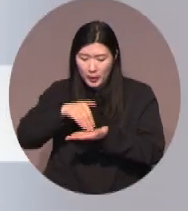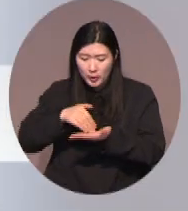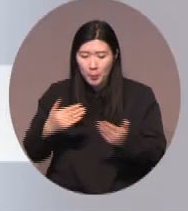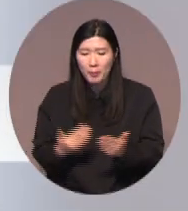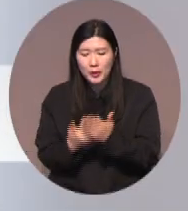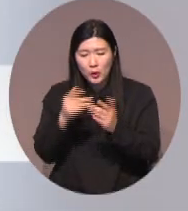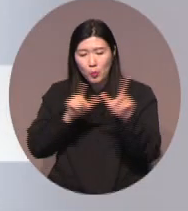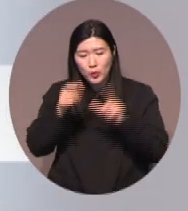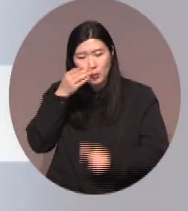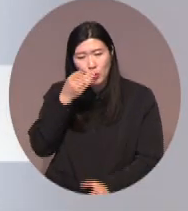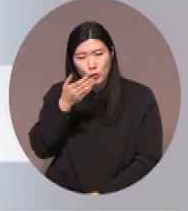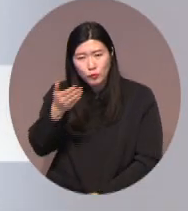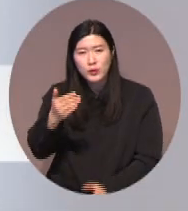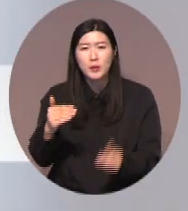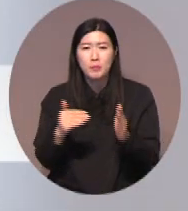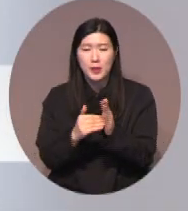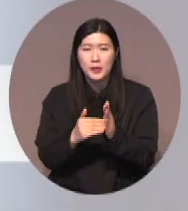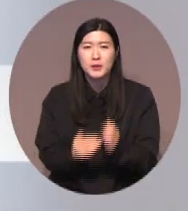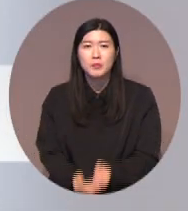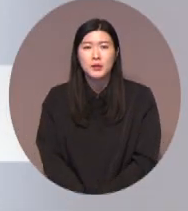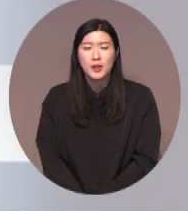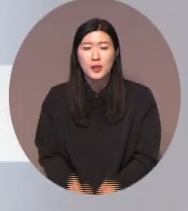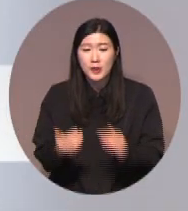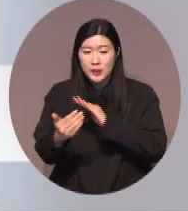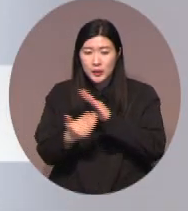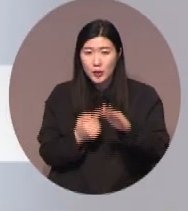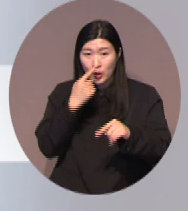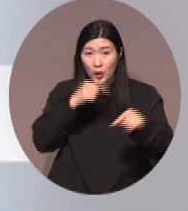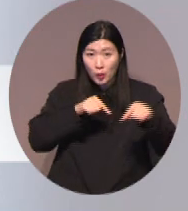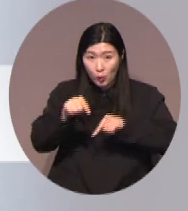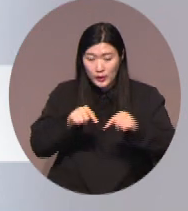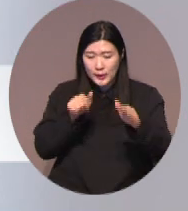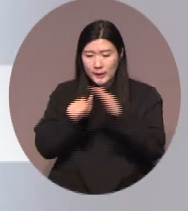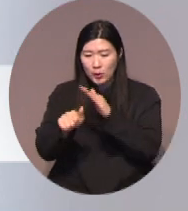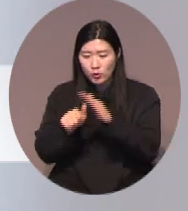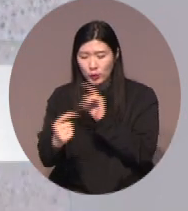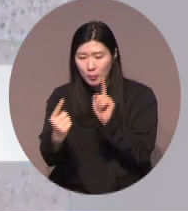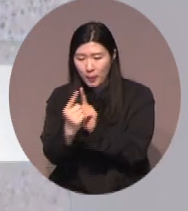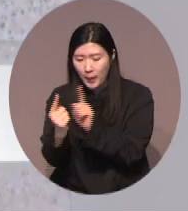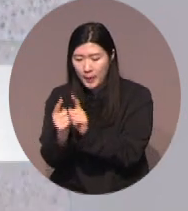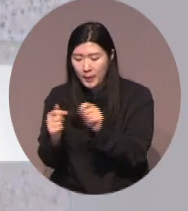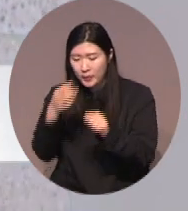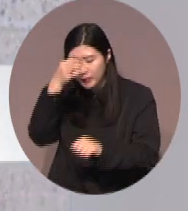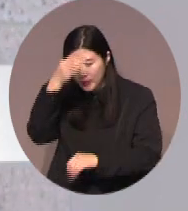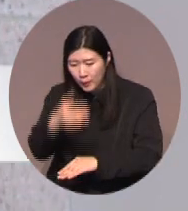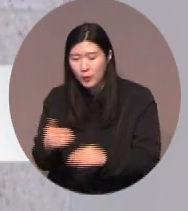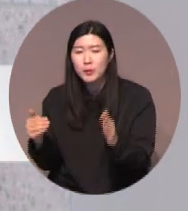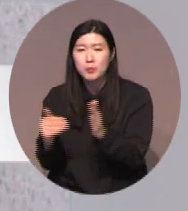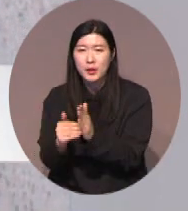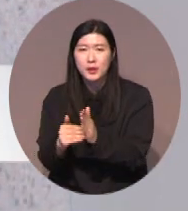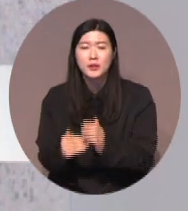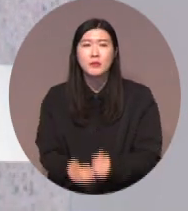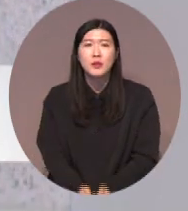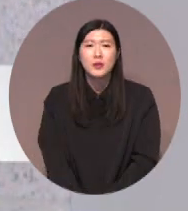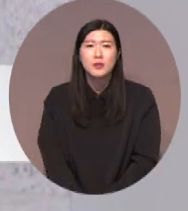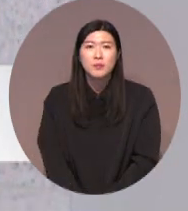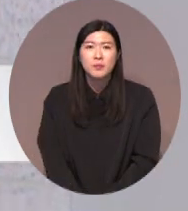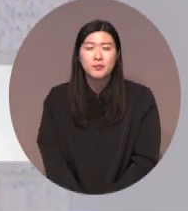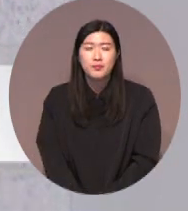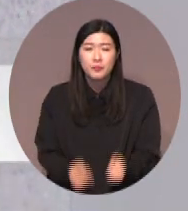되겠다며 팬들에게 사과했고 이에 앞서 코치진과 동료 선수들을 찾아가 용서를 구했습니다 김서연은